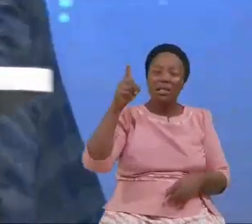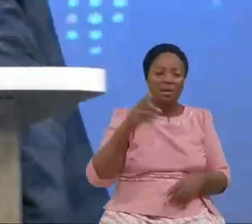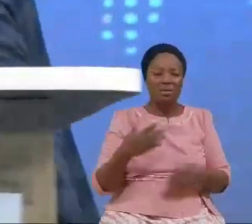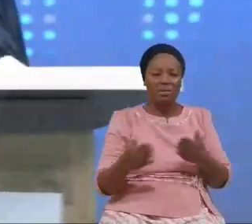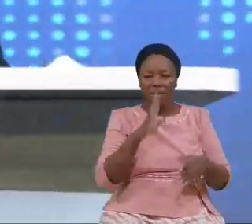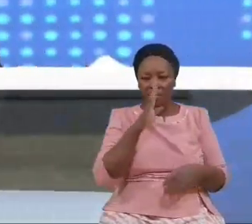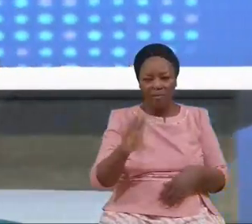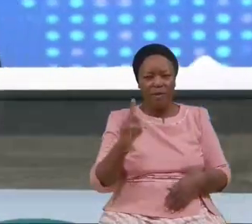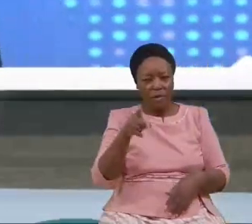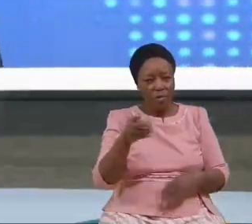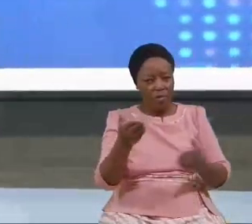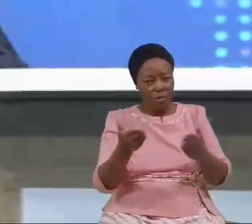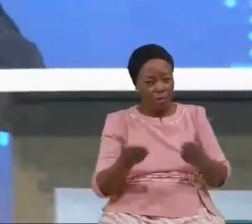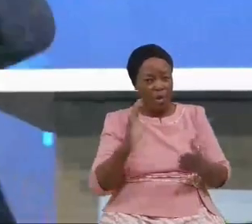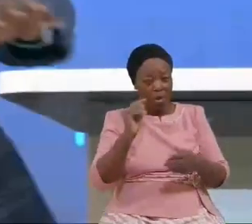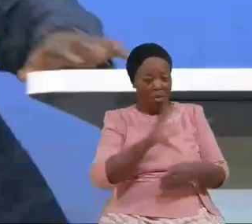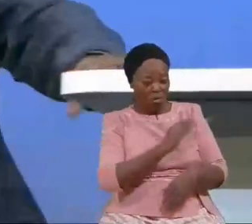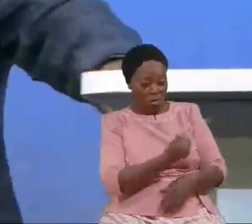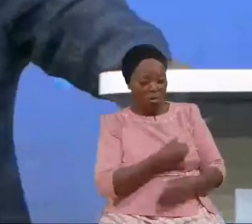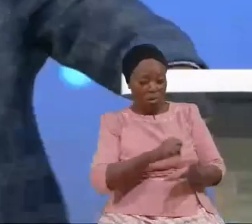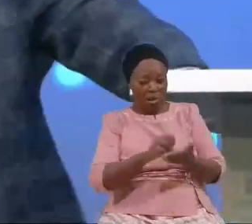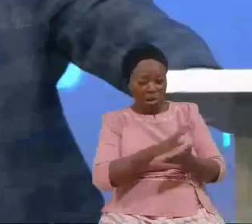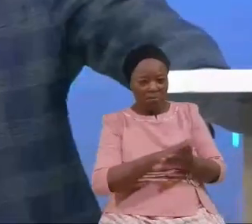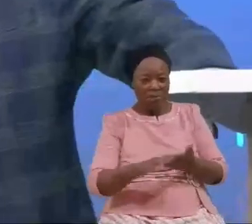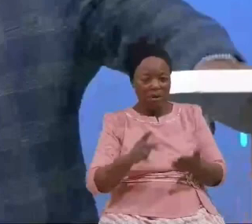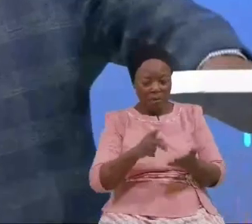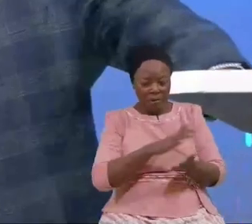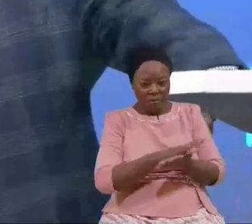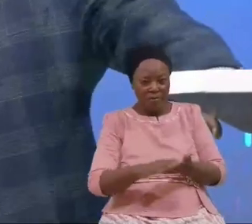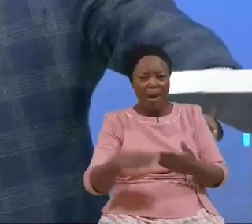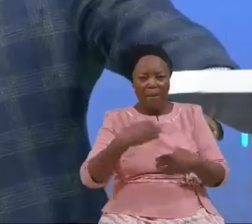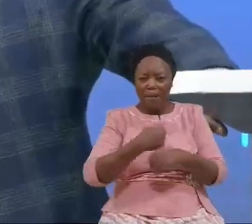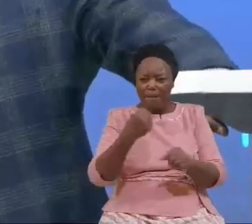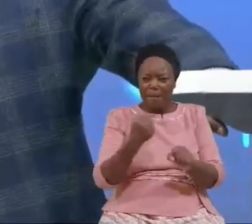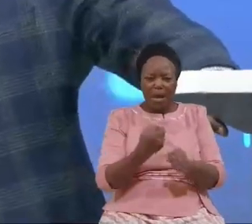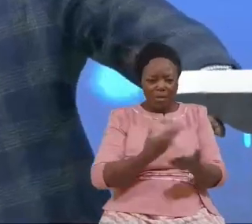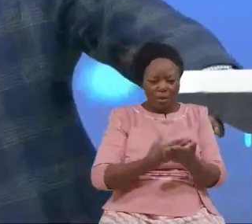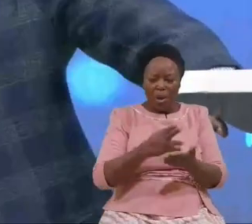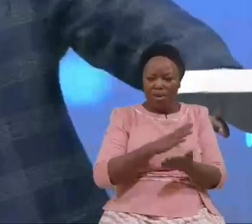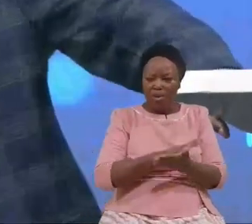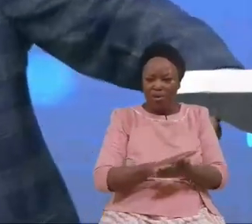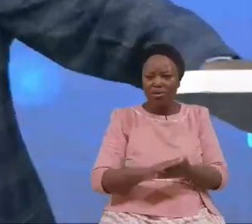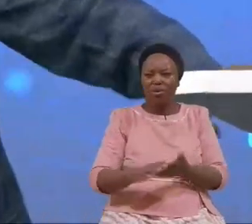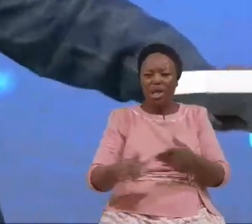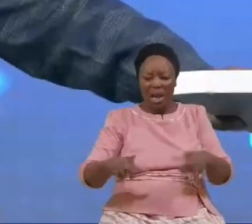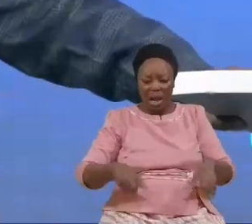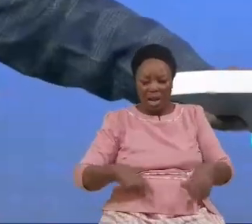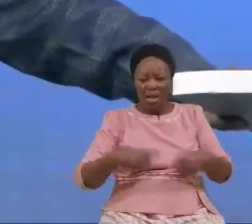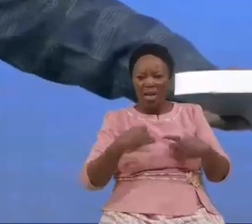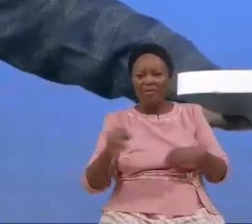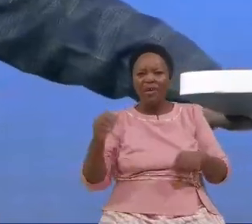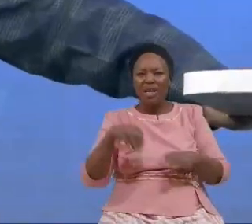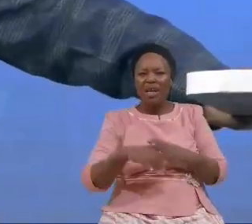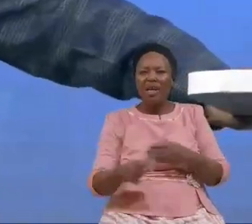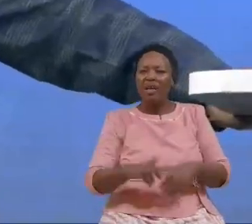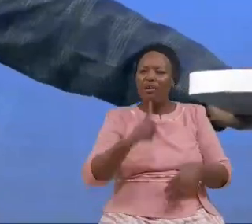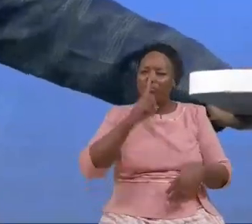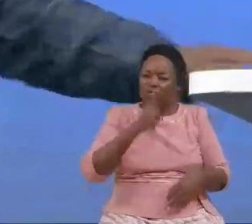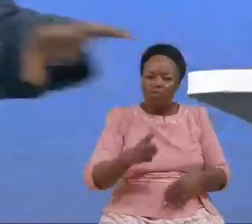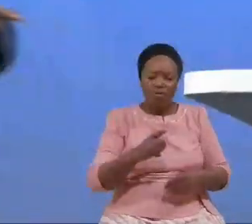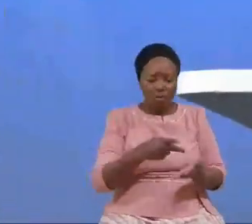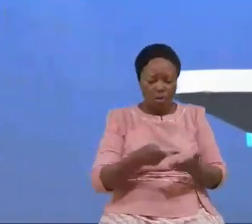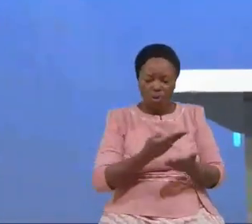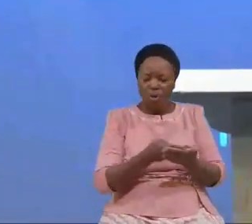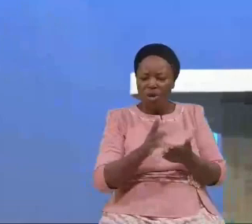tu veux que ton âme soit sanctifié purifié rendu juste en menant une vie de sainteté